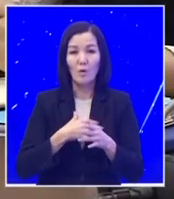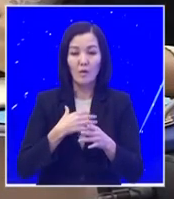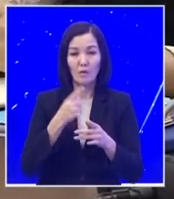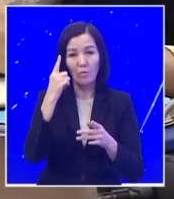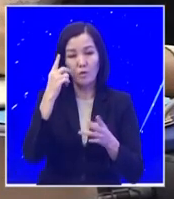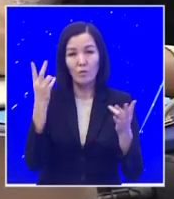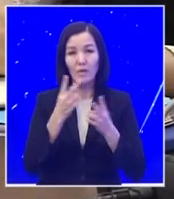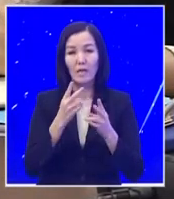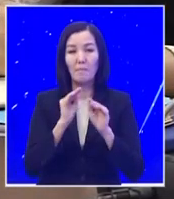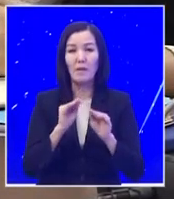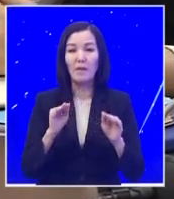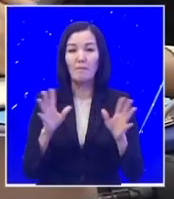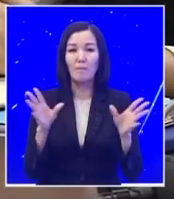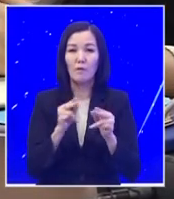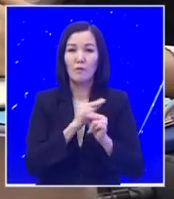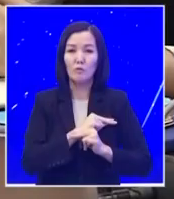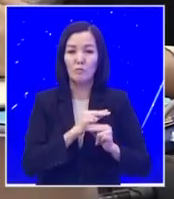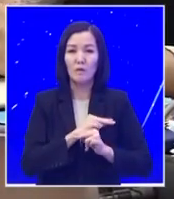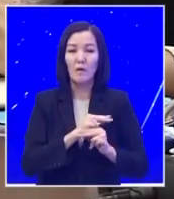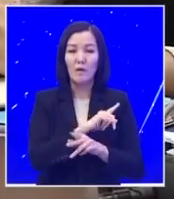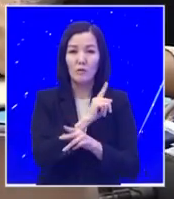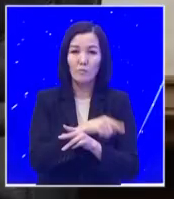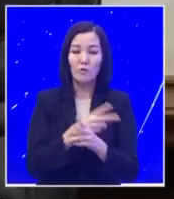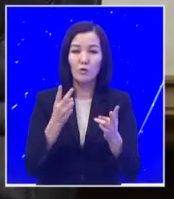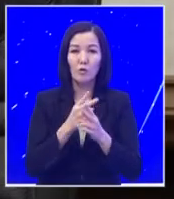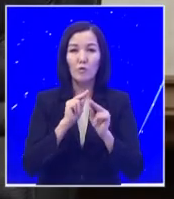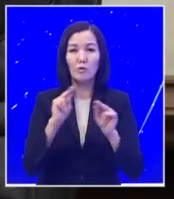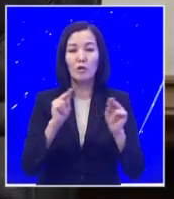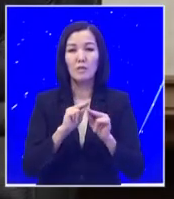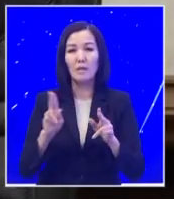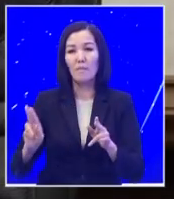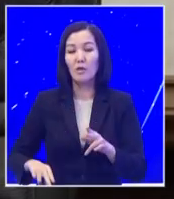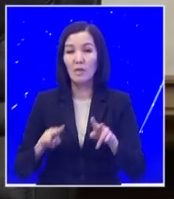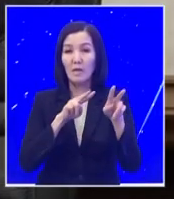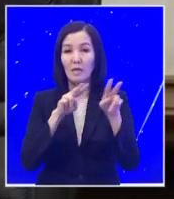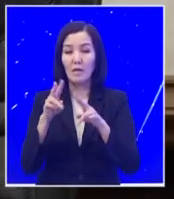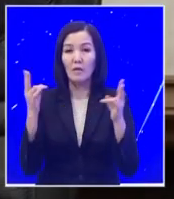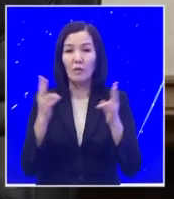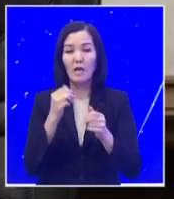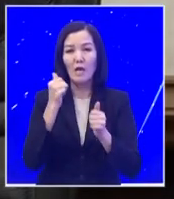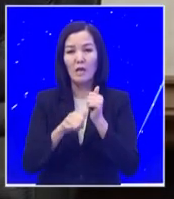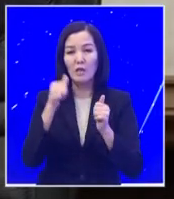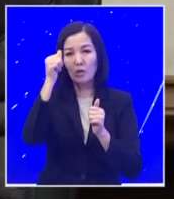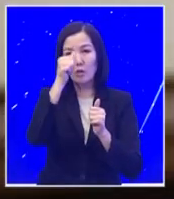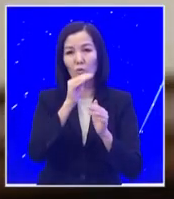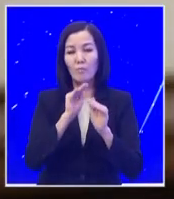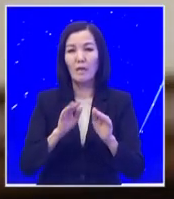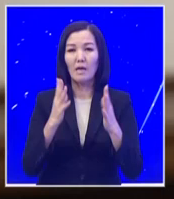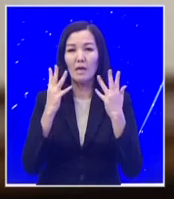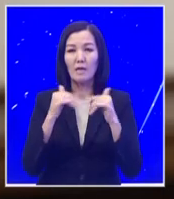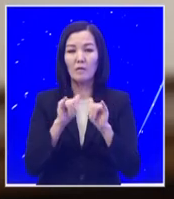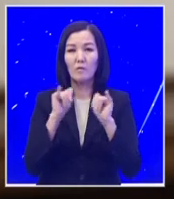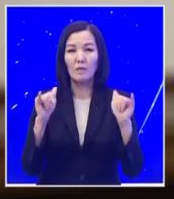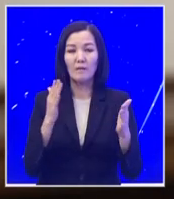мектептерде жеткіншектермен жұмысты күшейтуді тапсырамын. Ұстаздар, басшылар қадағалауға алсаңыздар. Жыл сайын бала саны өсіп келеді.